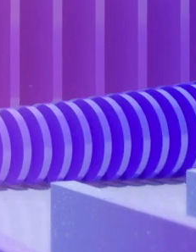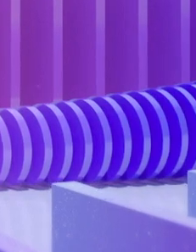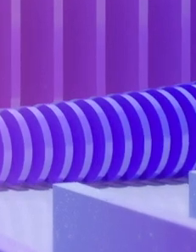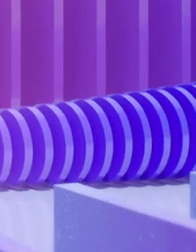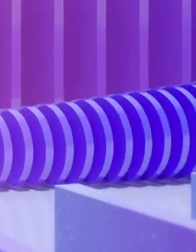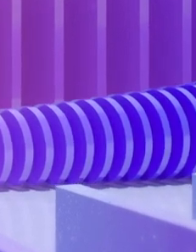감사합니다 y